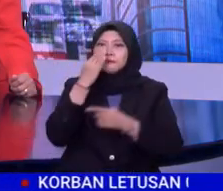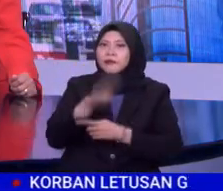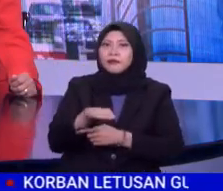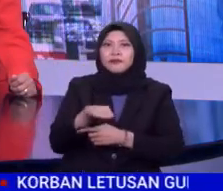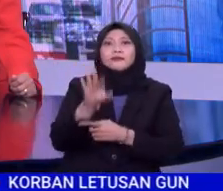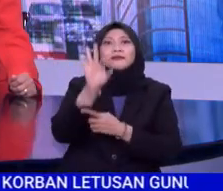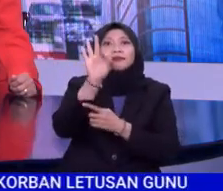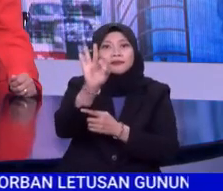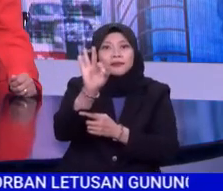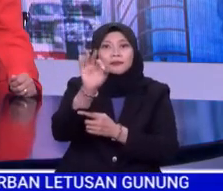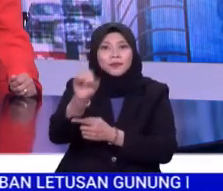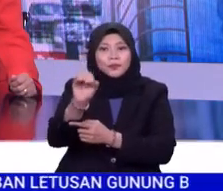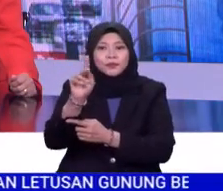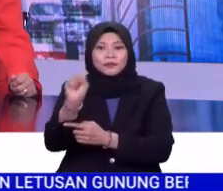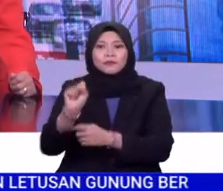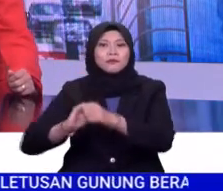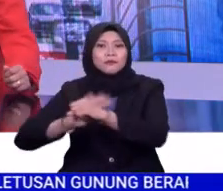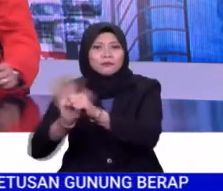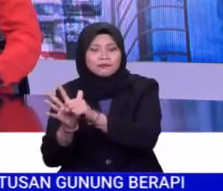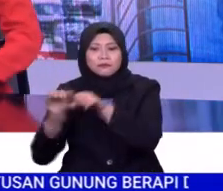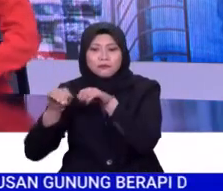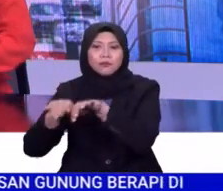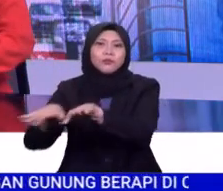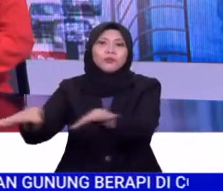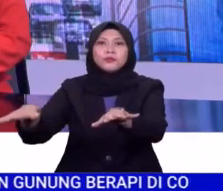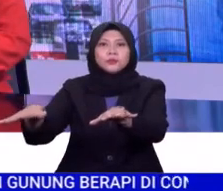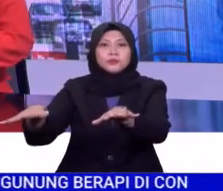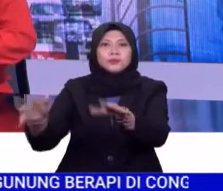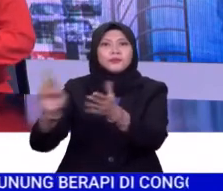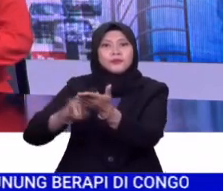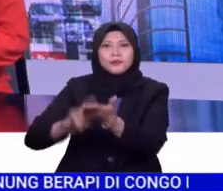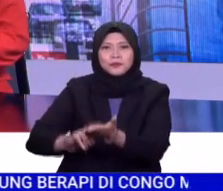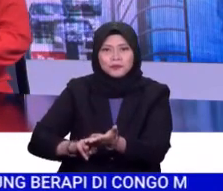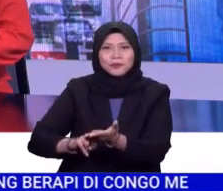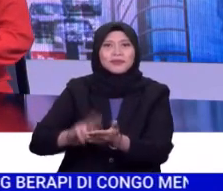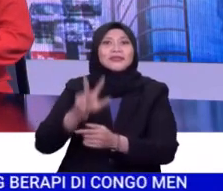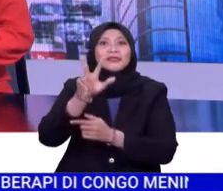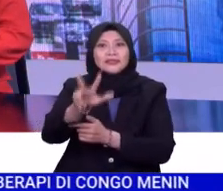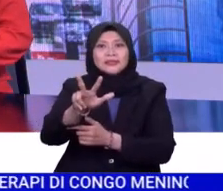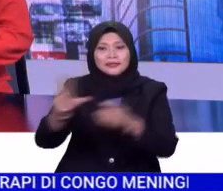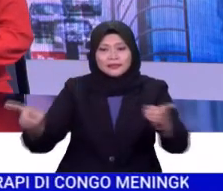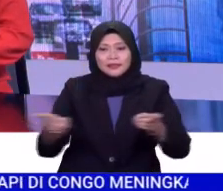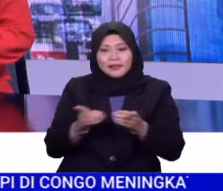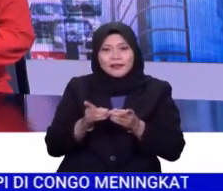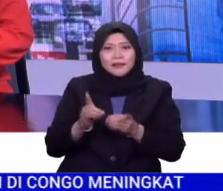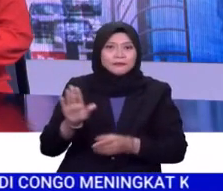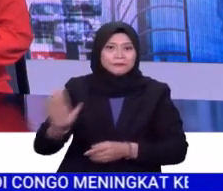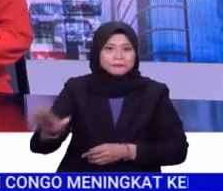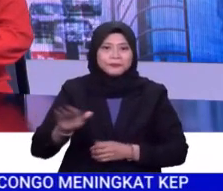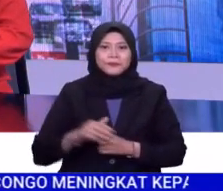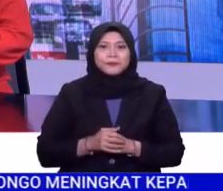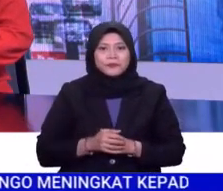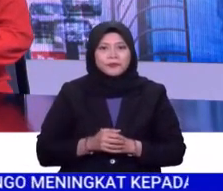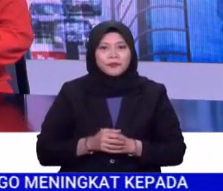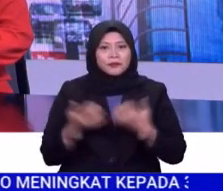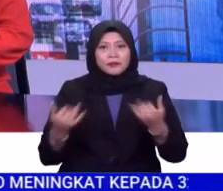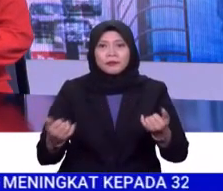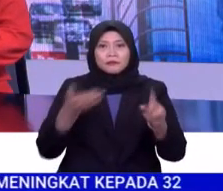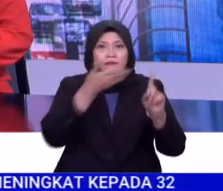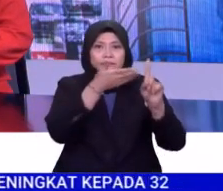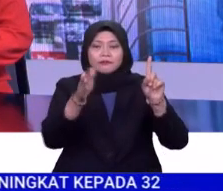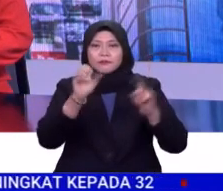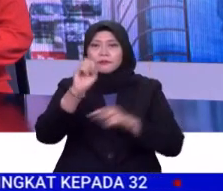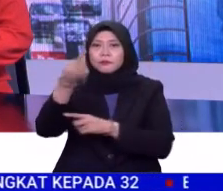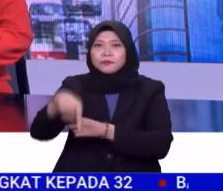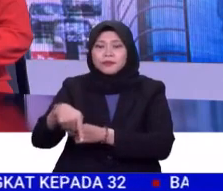menyebabkan 90 kes positif COVID-19 dicatatkan di 3 daerah di negeri itu. Pelanggaran SOP bagi